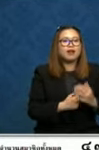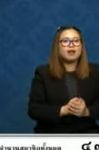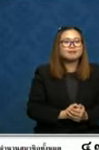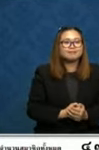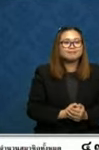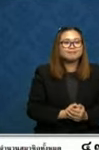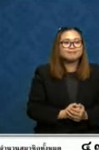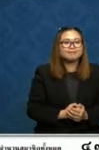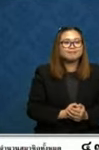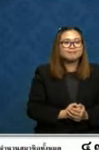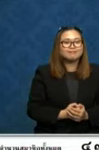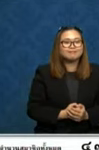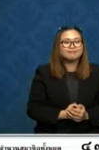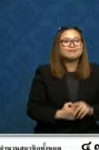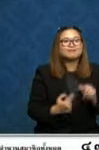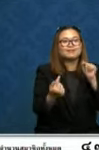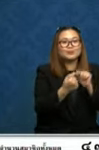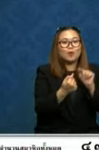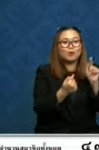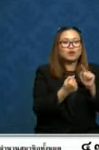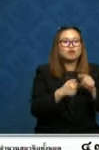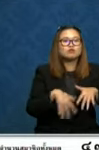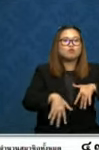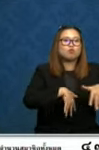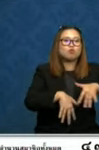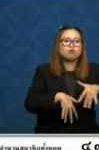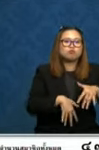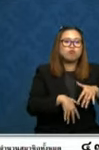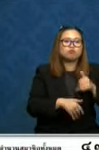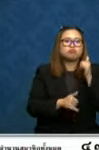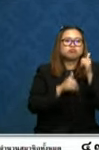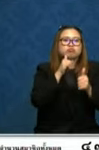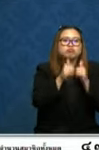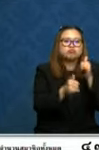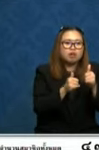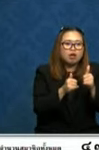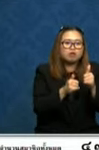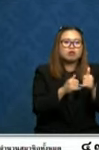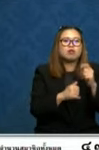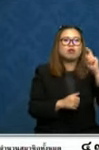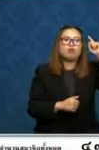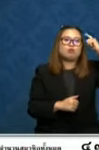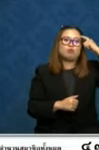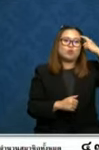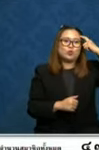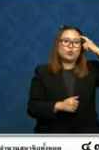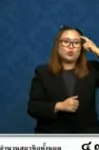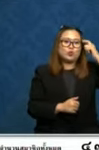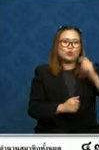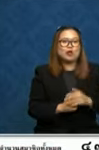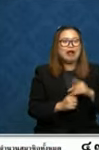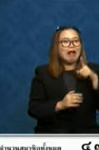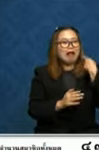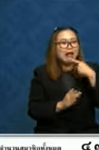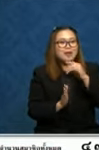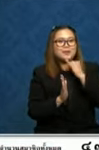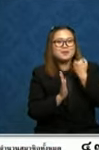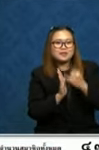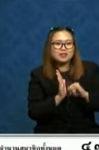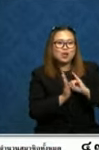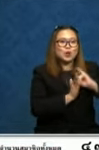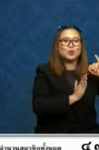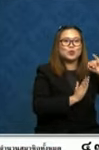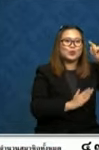จะเรียกว่าเป็นราษฎรบุกรุกนะครับแต่ว่าใครจะบุกรุกใครอันนั้นก็ยังเป็นเรื่องที่ซับซ้อนอยู่นะครับเป็นกรณี